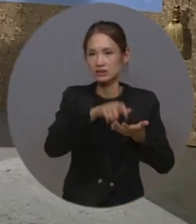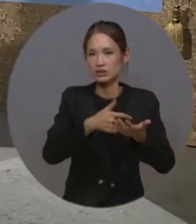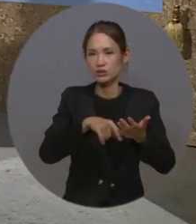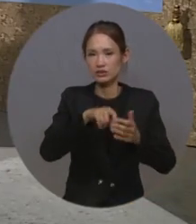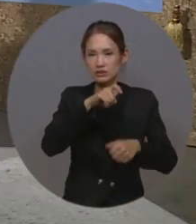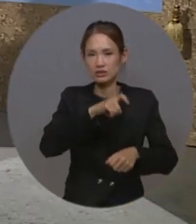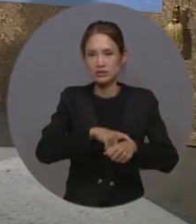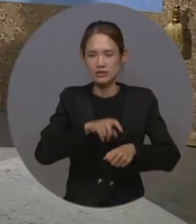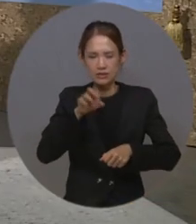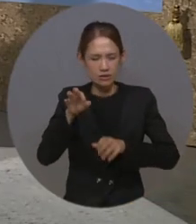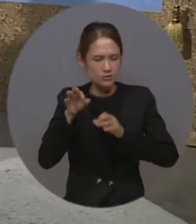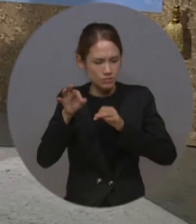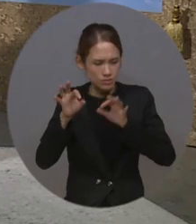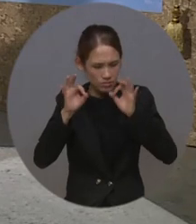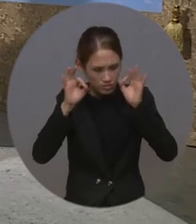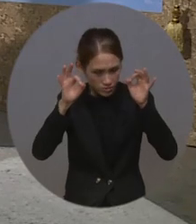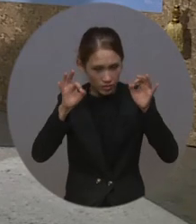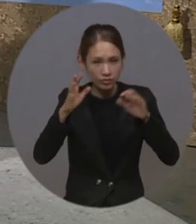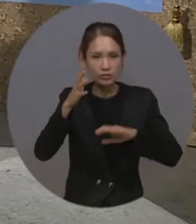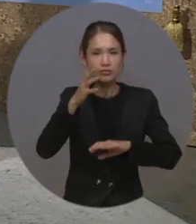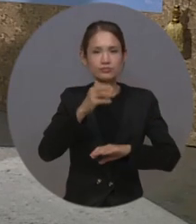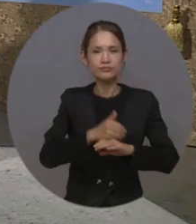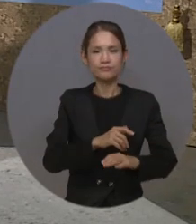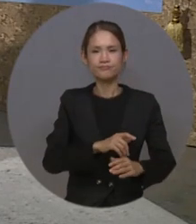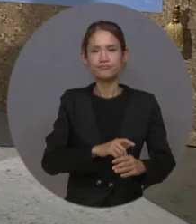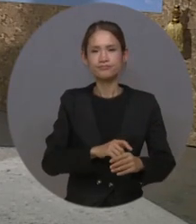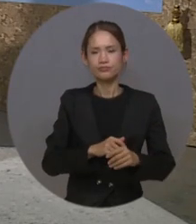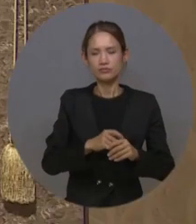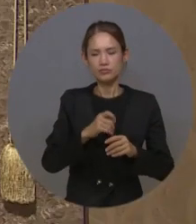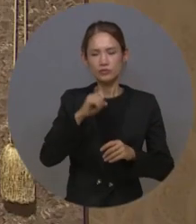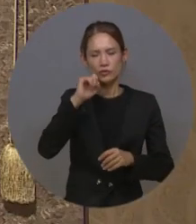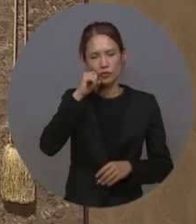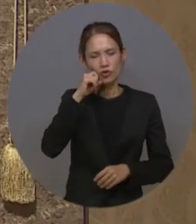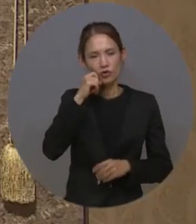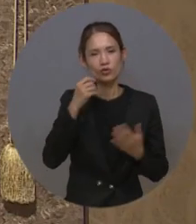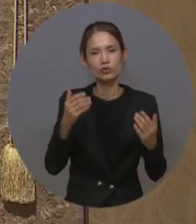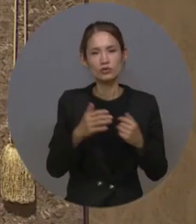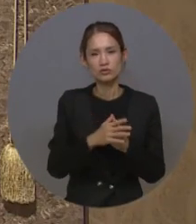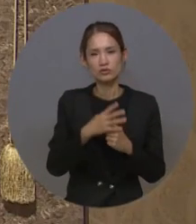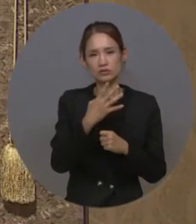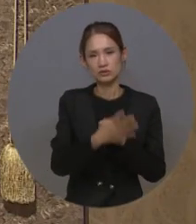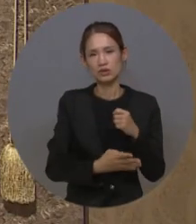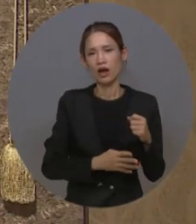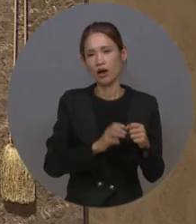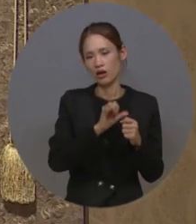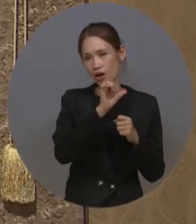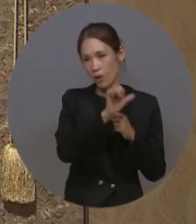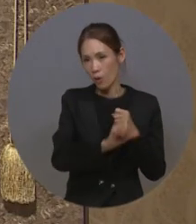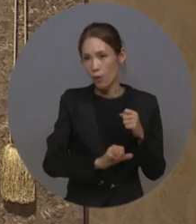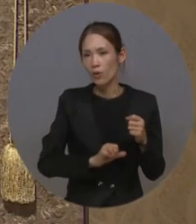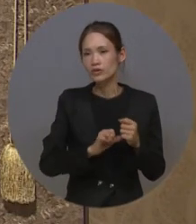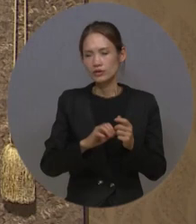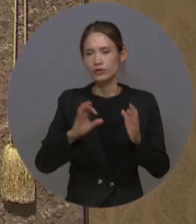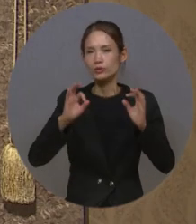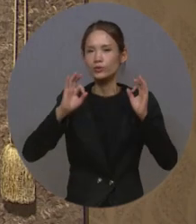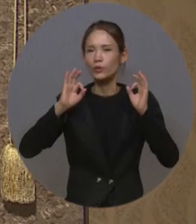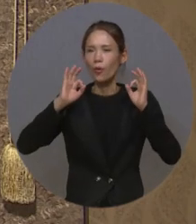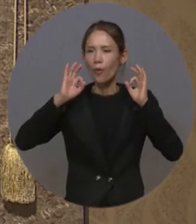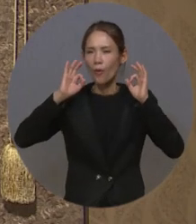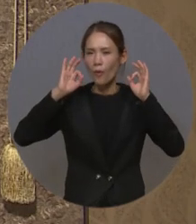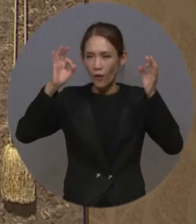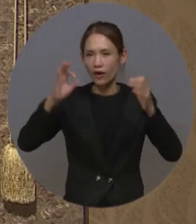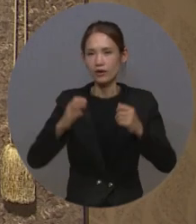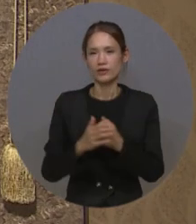노력을 엄청 들였었는데 네. 마냥 쉽지는 않았어요. 아. 4, 5년 노력해서